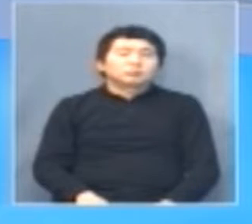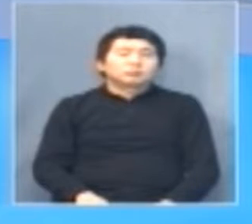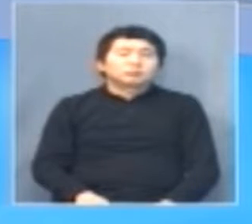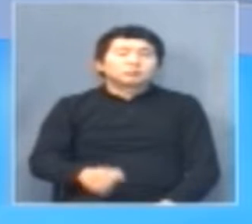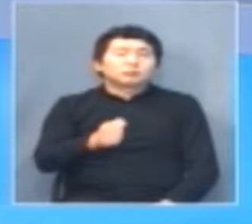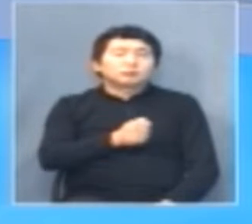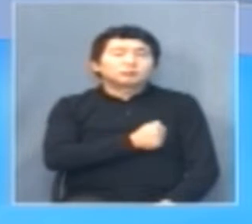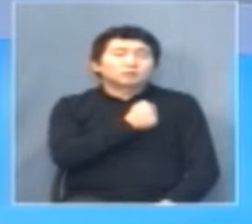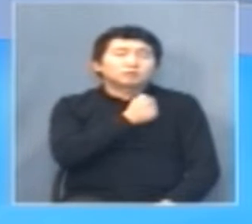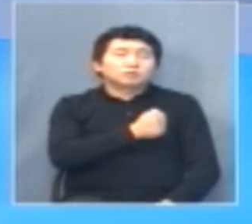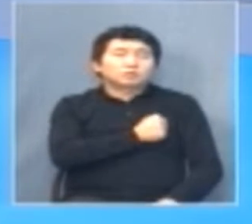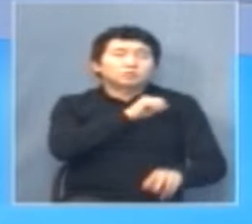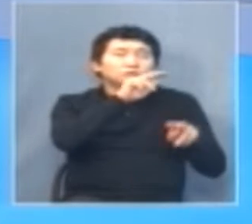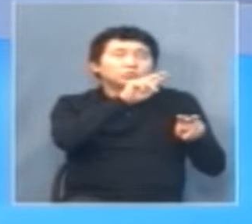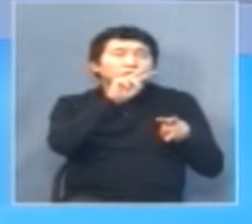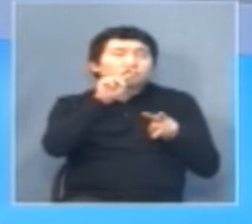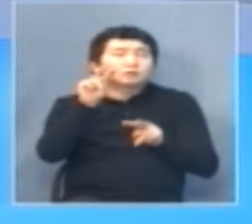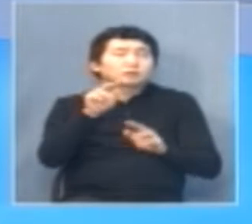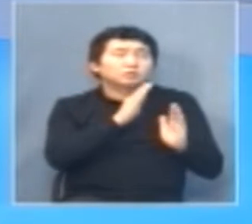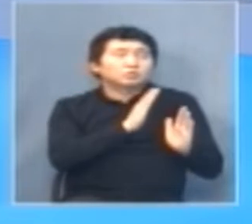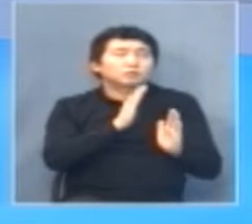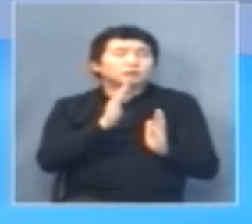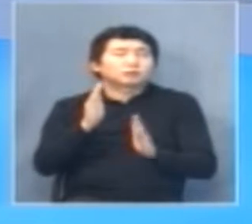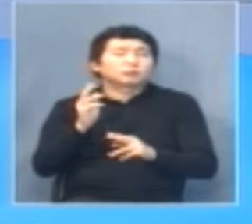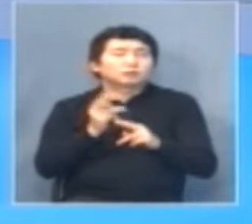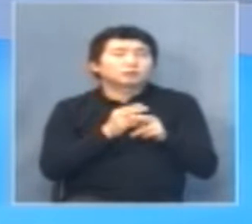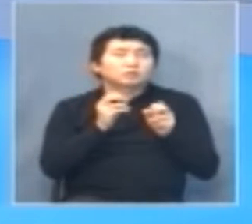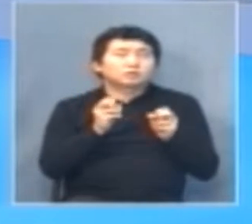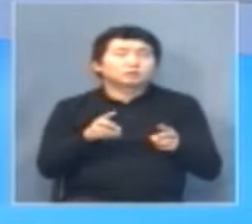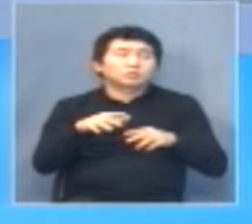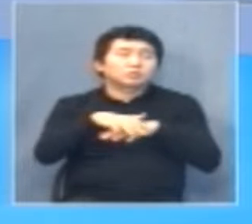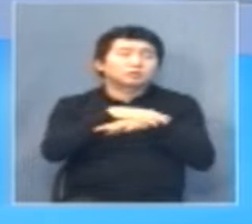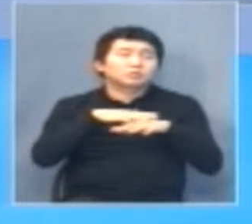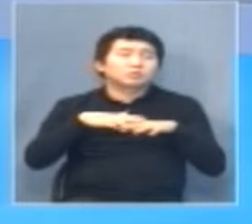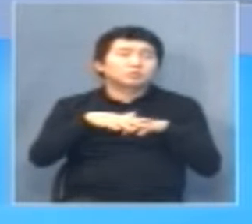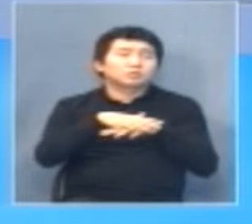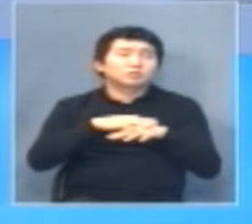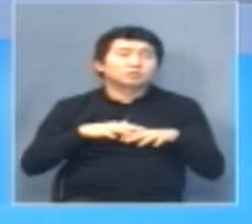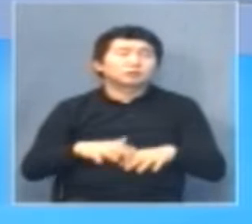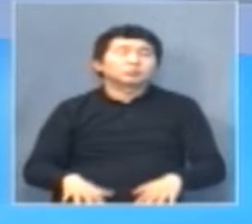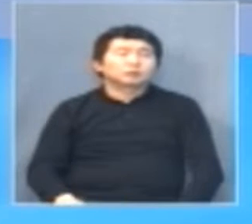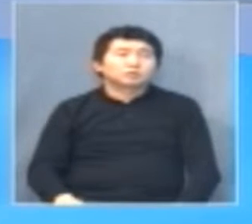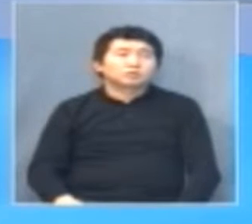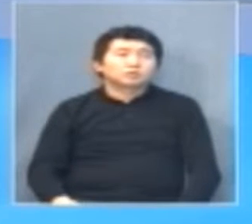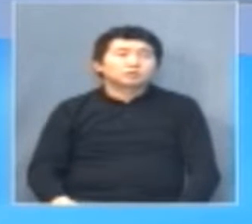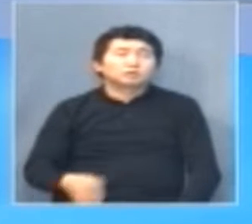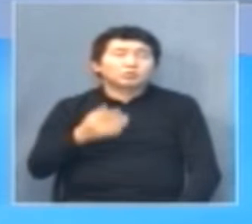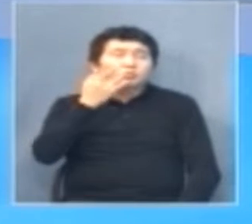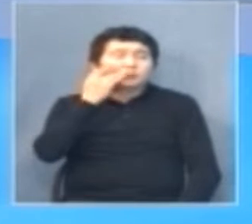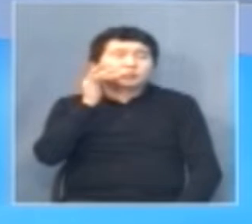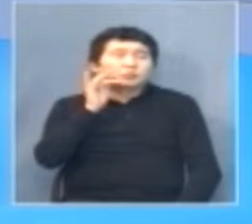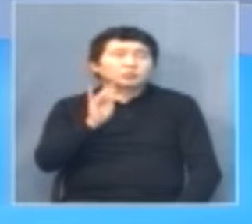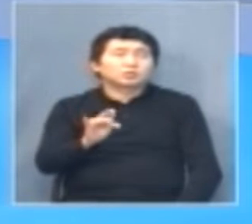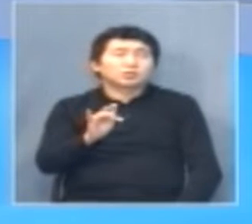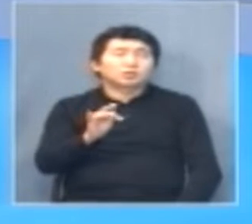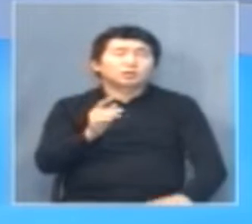Военнослужащие следят за порядком внутри страны, уделяя особое внимание безопасности населения. Именно они в экстренной ситуации всегда окажутся на передовой и своевременно